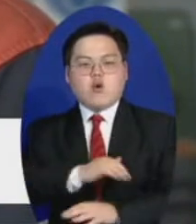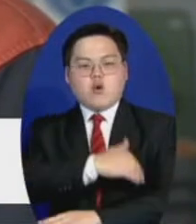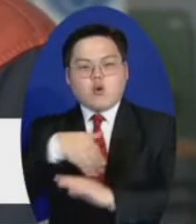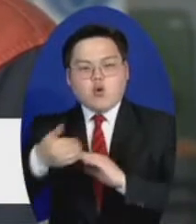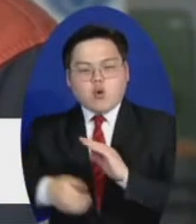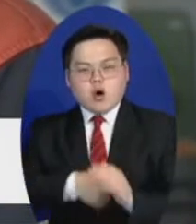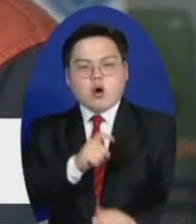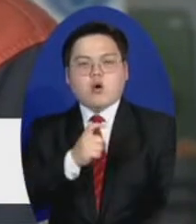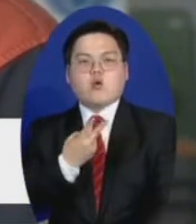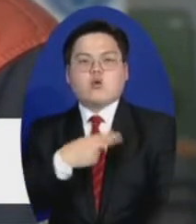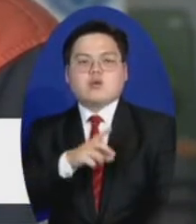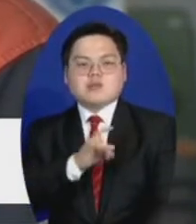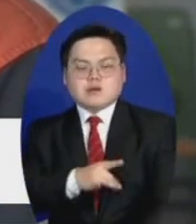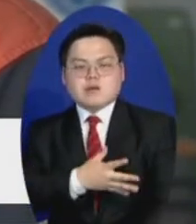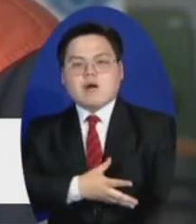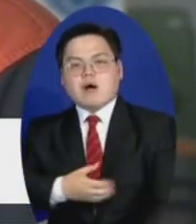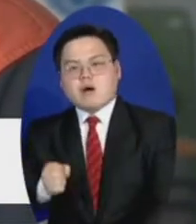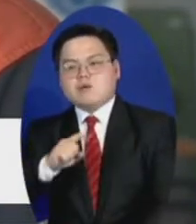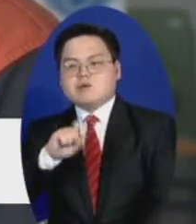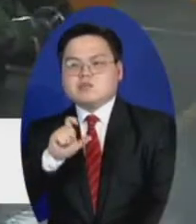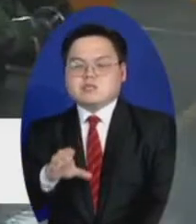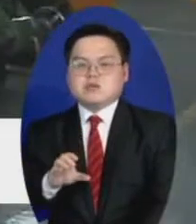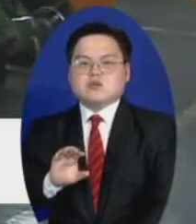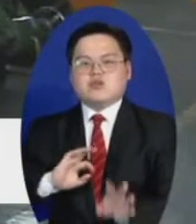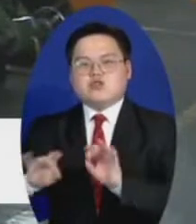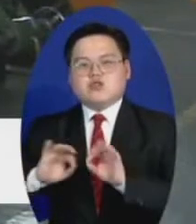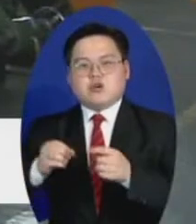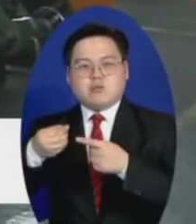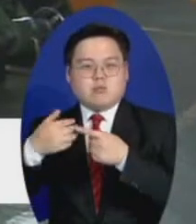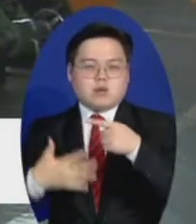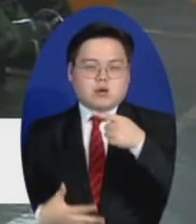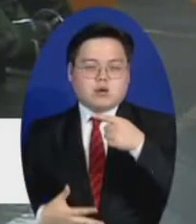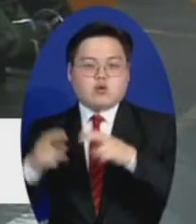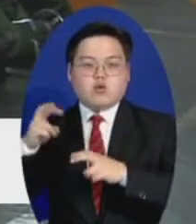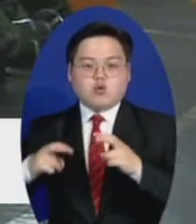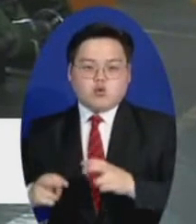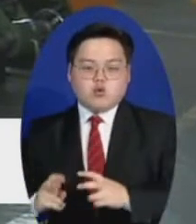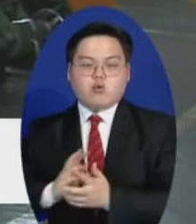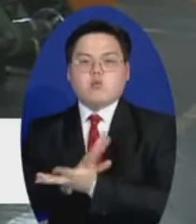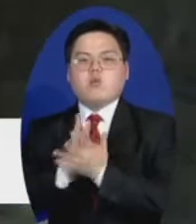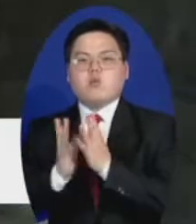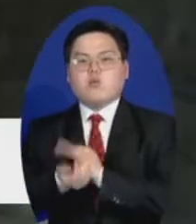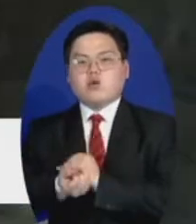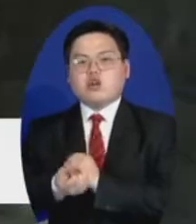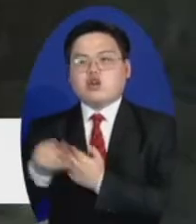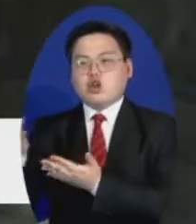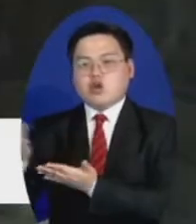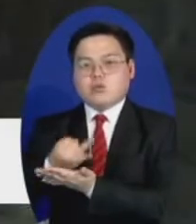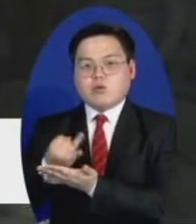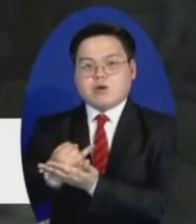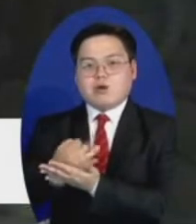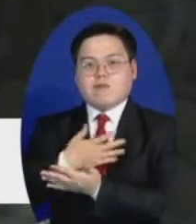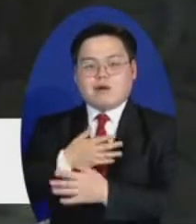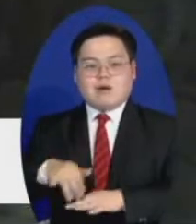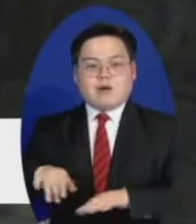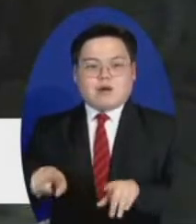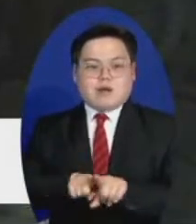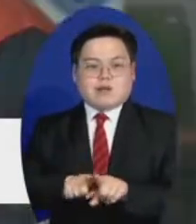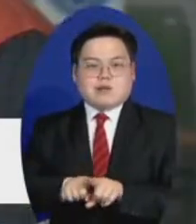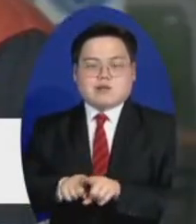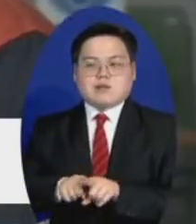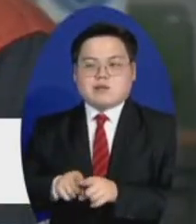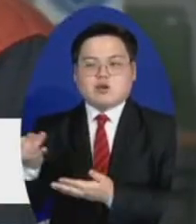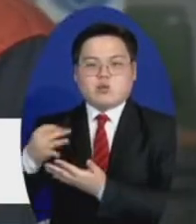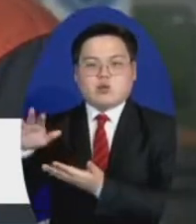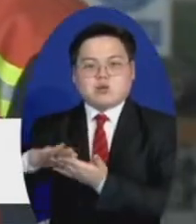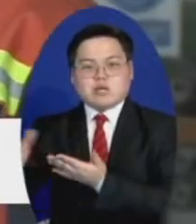түүхийд хүдрээс үүдвэрлээд ингээд хэрэгсдэг гадар очих бүтээгдэхүүн үүдвэрж байгаа. Гэсэн хэдий бол импортоор бас манайхтай ижил төрлийн бүтээгдэхүүнүүд олноороо